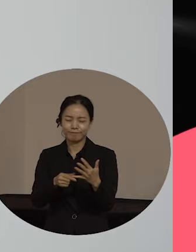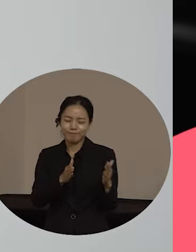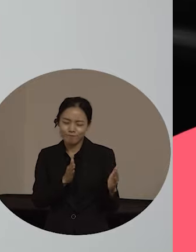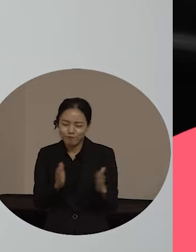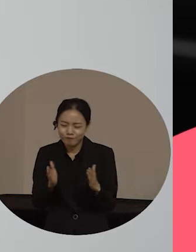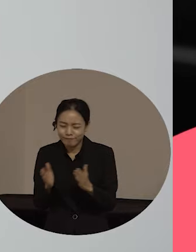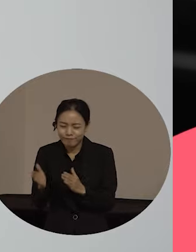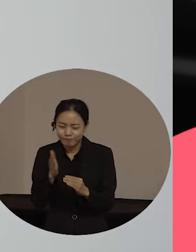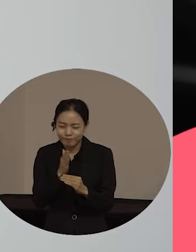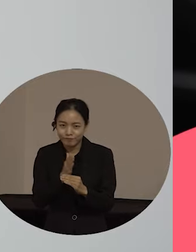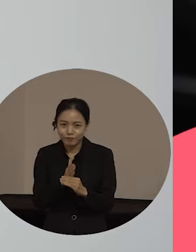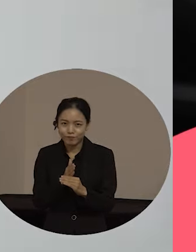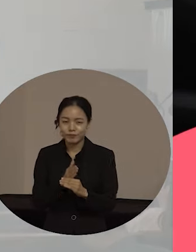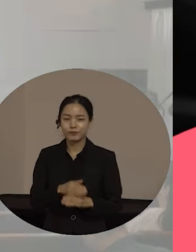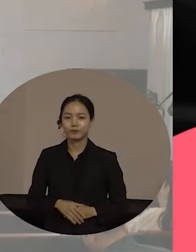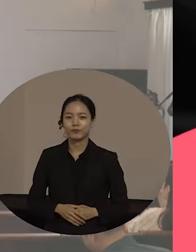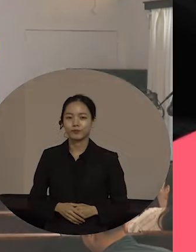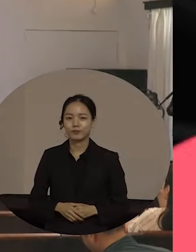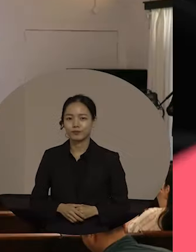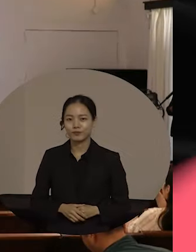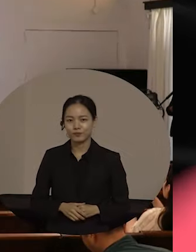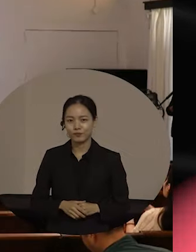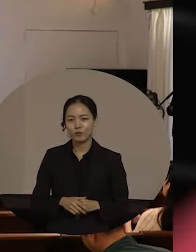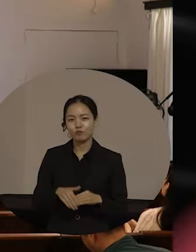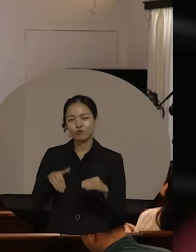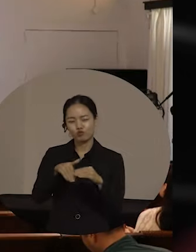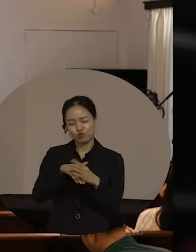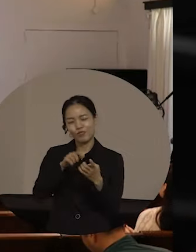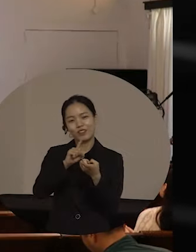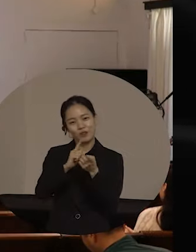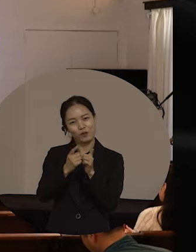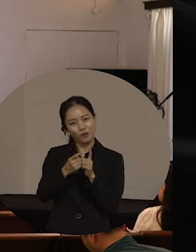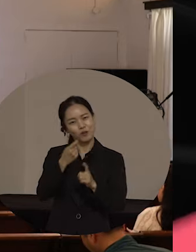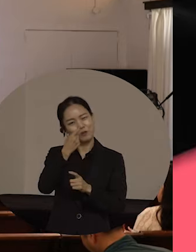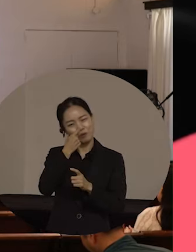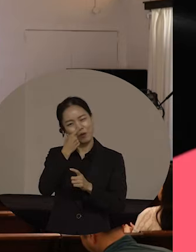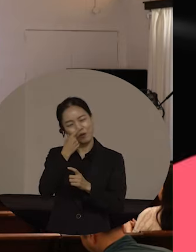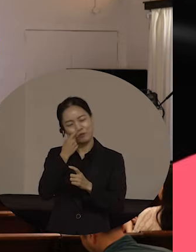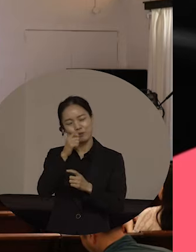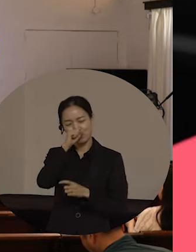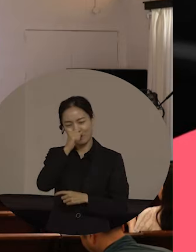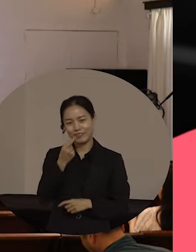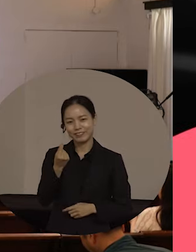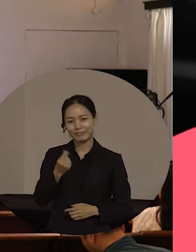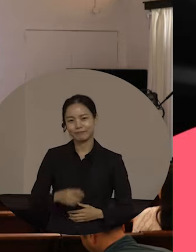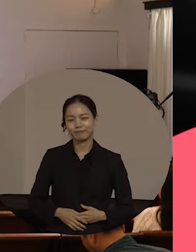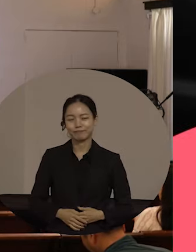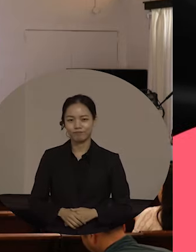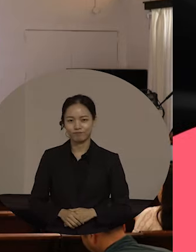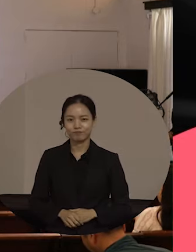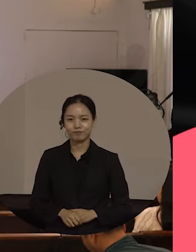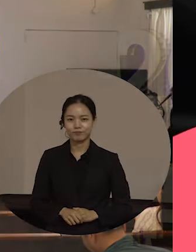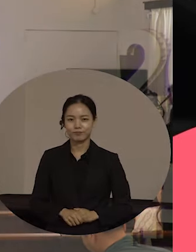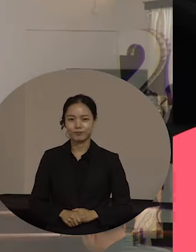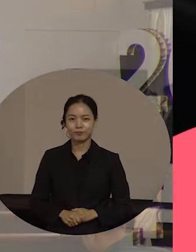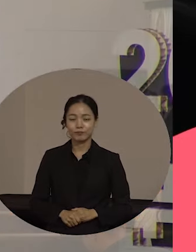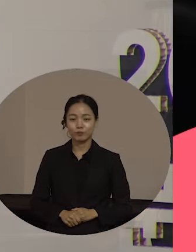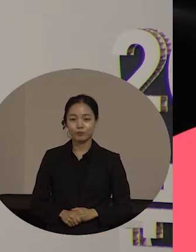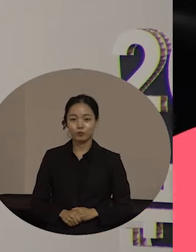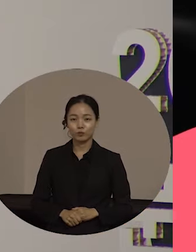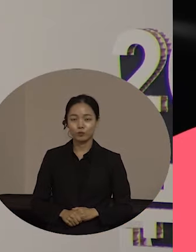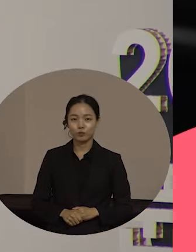cultures heritage. 예, 감사합니다. 자, 많은 질문이 있는데 예를 들어서 뭐 문화예술 교육 진흥원에